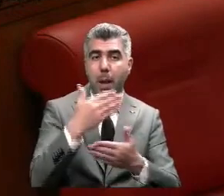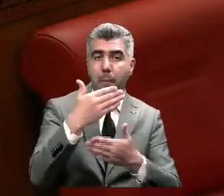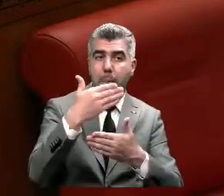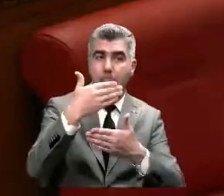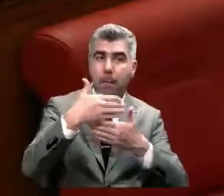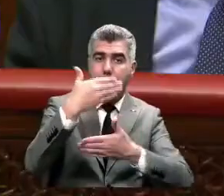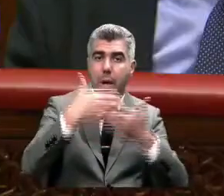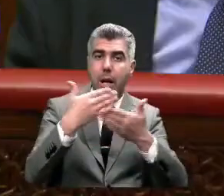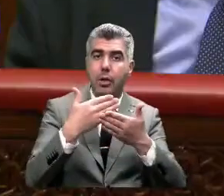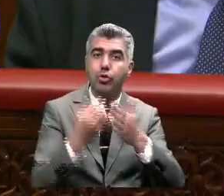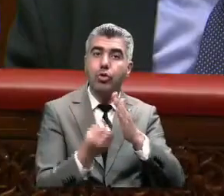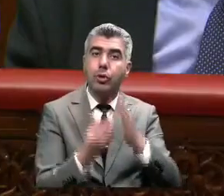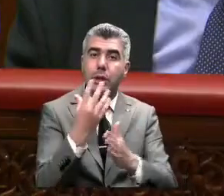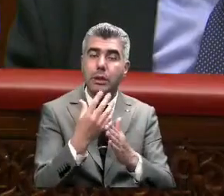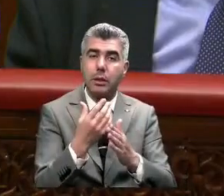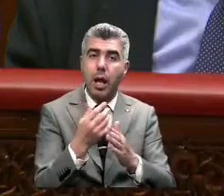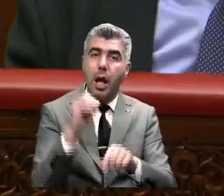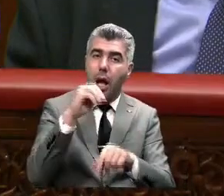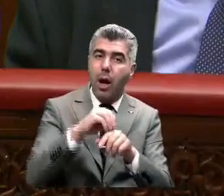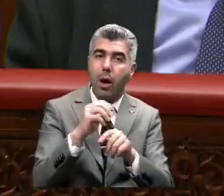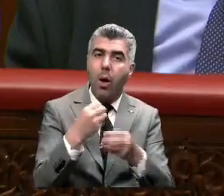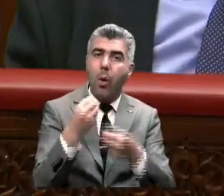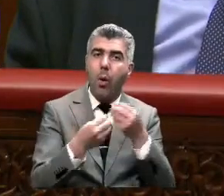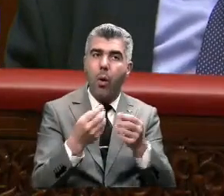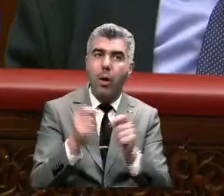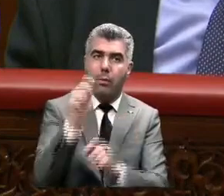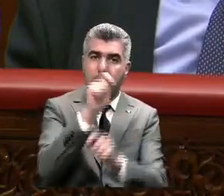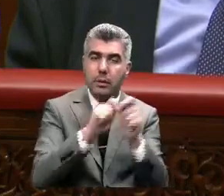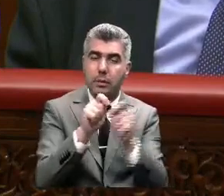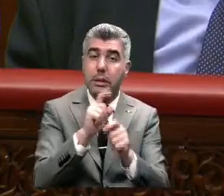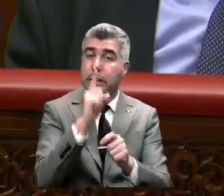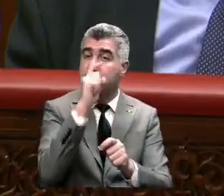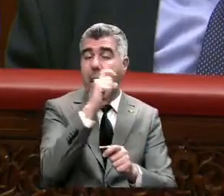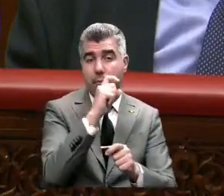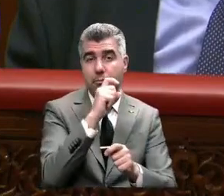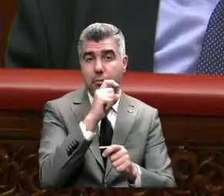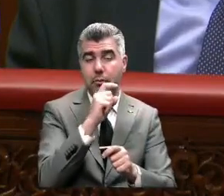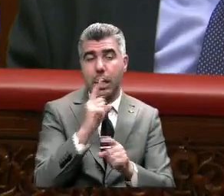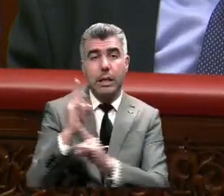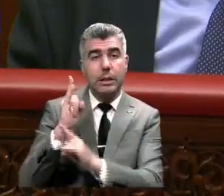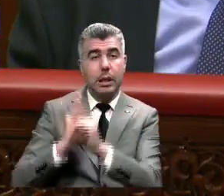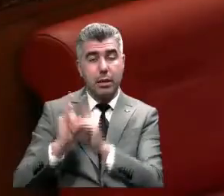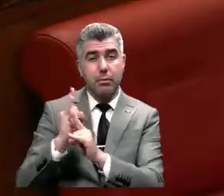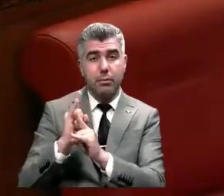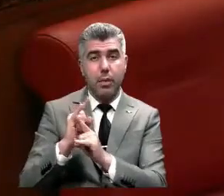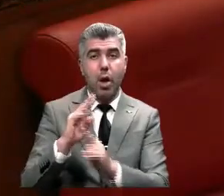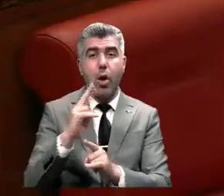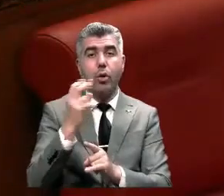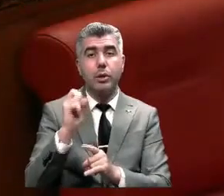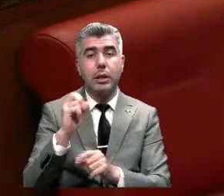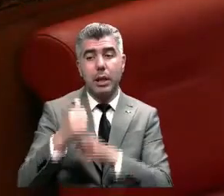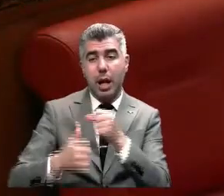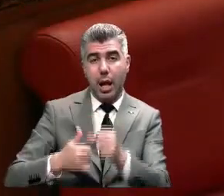المسجد هو الترميم ديالو إذا كان تراثي. بغلاف مالي بلغ خلال العشرين سنة